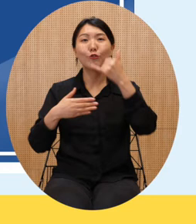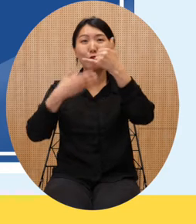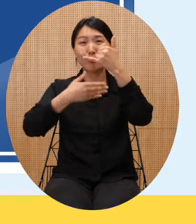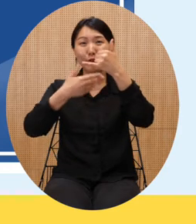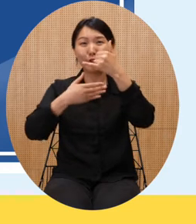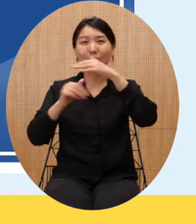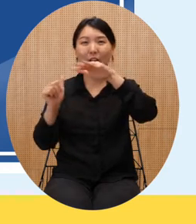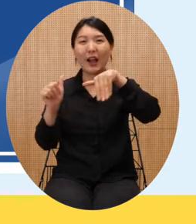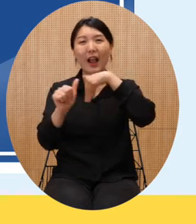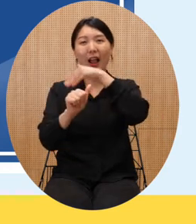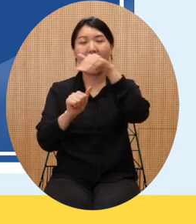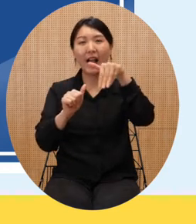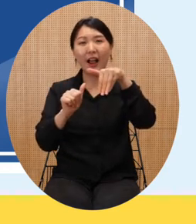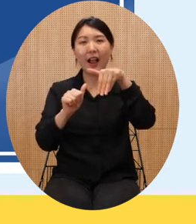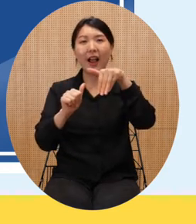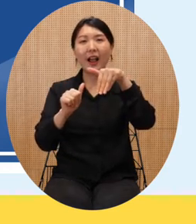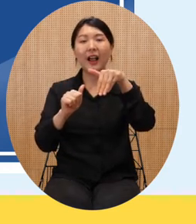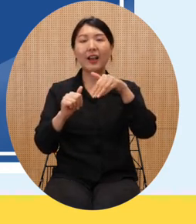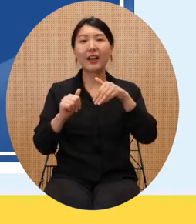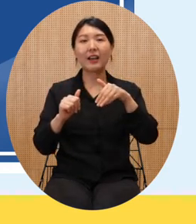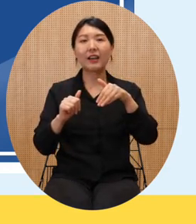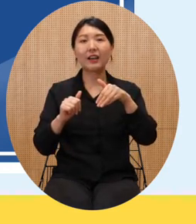이런 유튜브라는 상황이